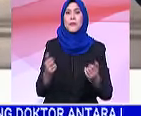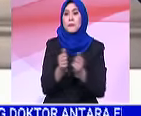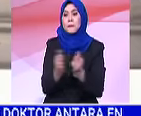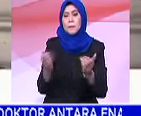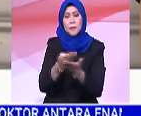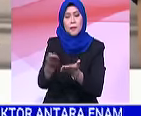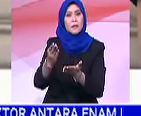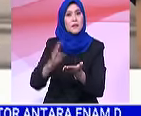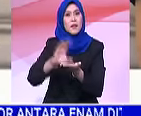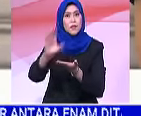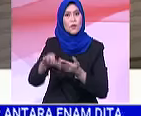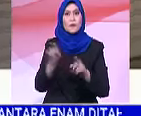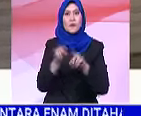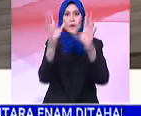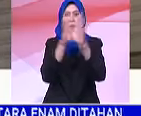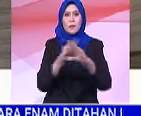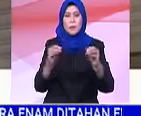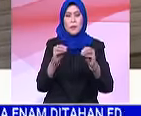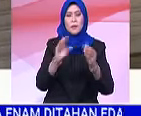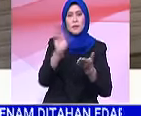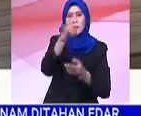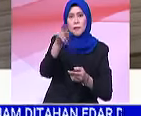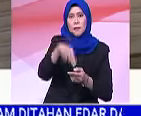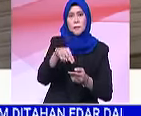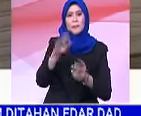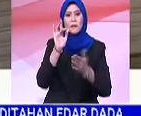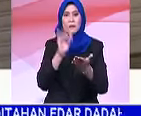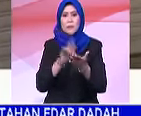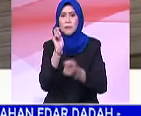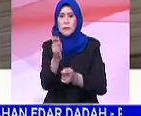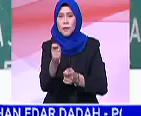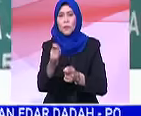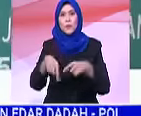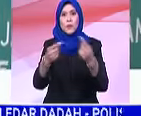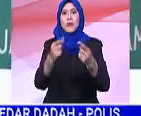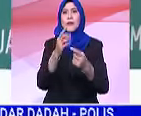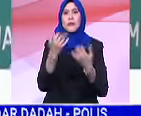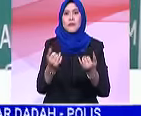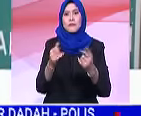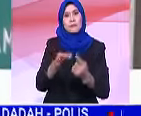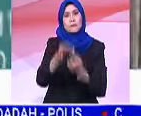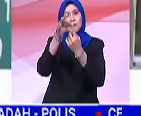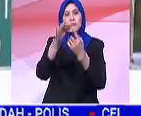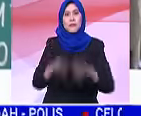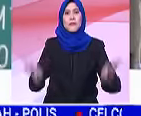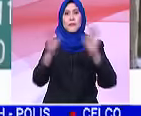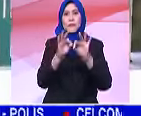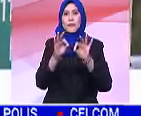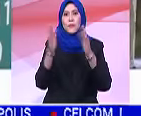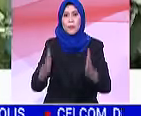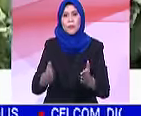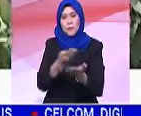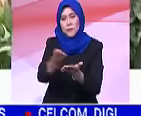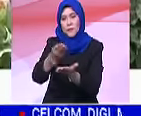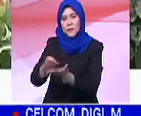tunai seperti Sarawak Pay, GrabPay, DuitNow dan Touch and Go menjadi pilihan utama masyarakat ketika ini yang ingin